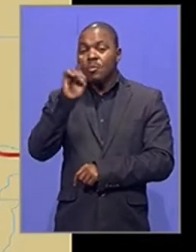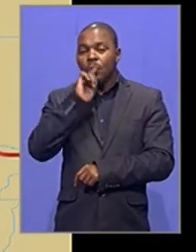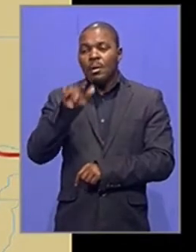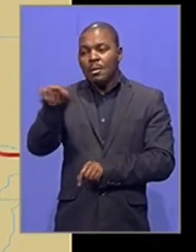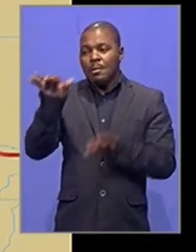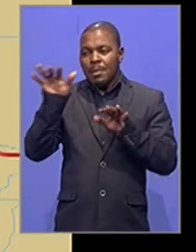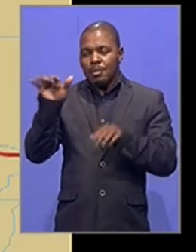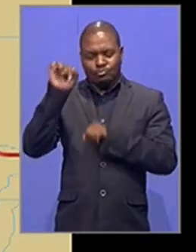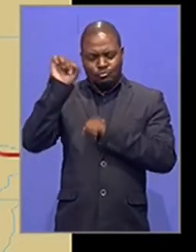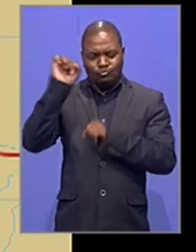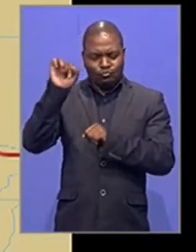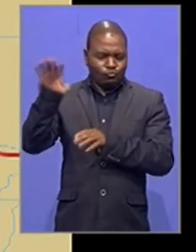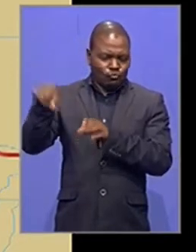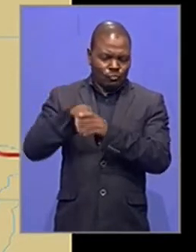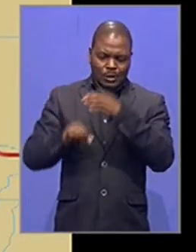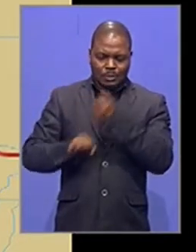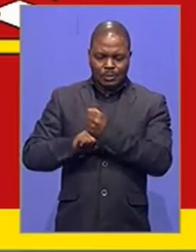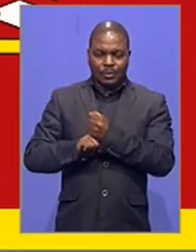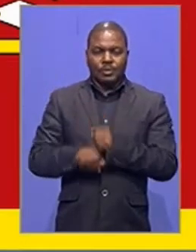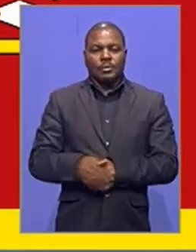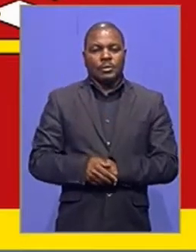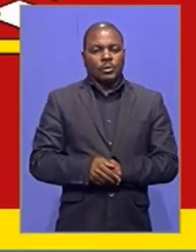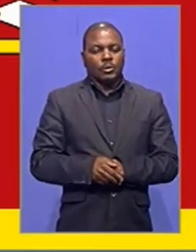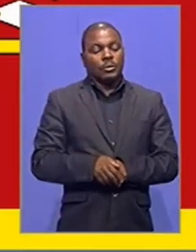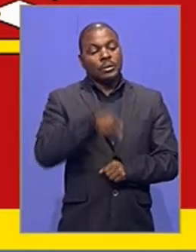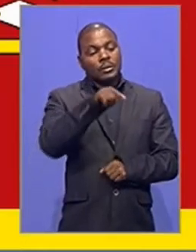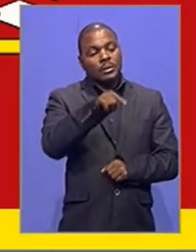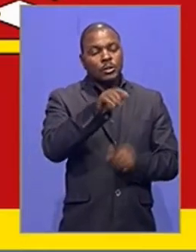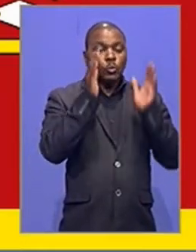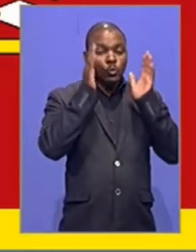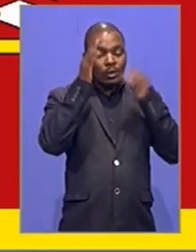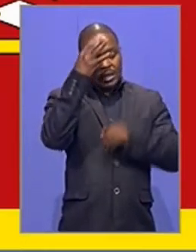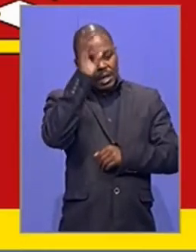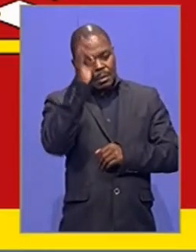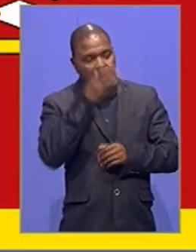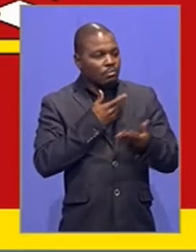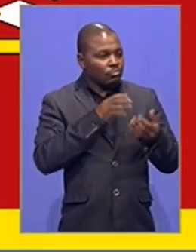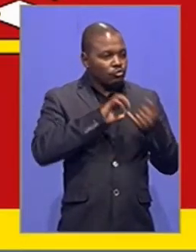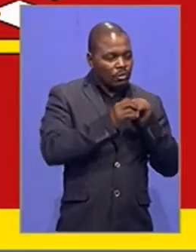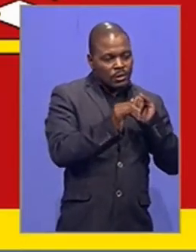thekga ditšhupetšo ba mmušo wa Eswatini ga se ba hwetšagale go ntšha sa mafahleng.